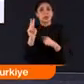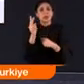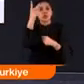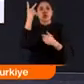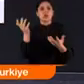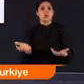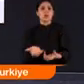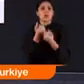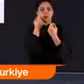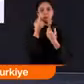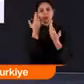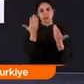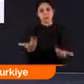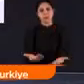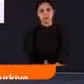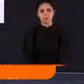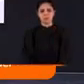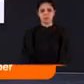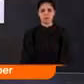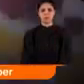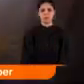manasıyla mucize eseri atlattı.